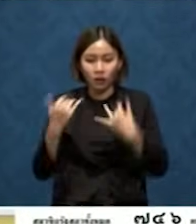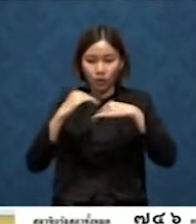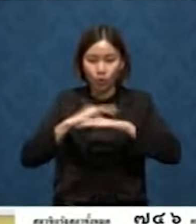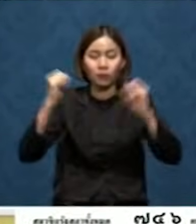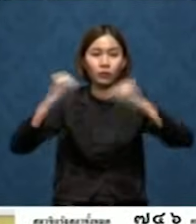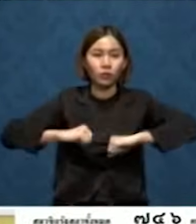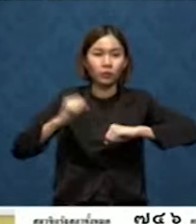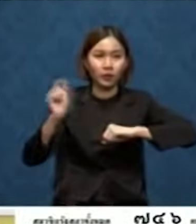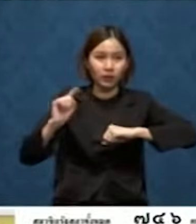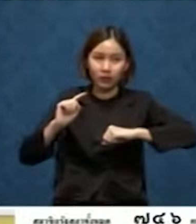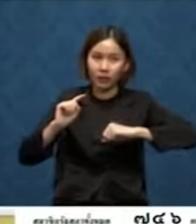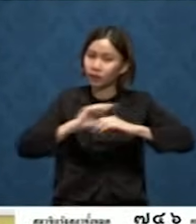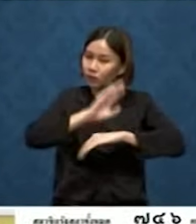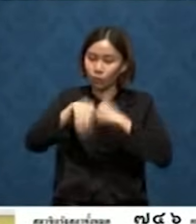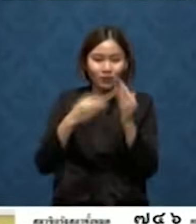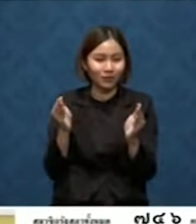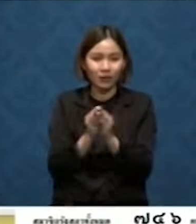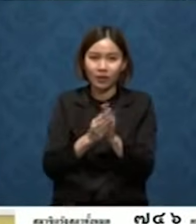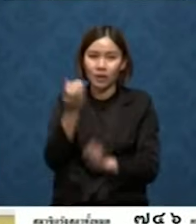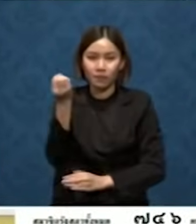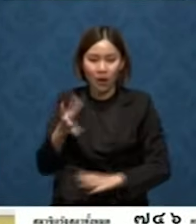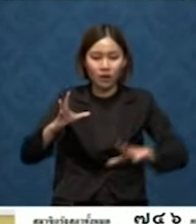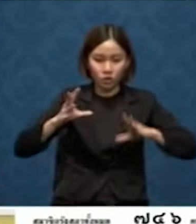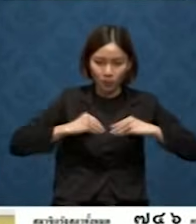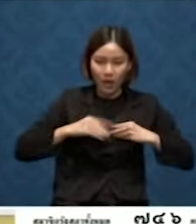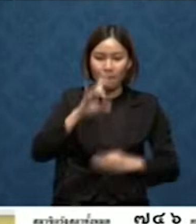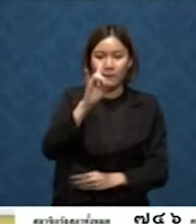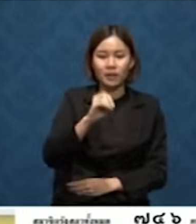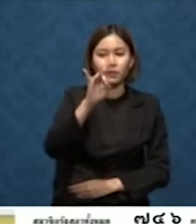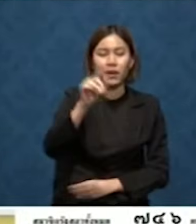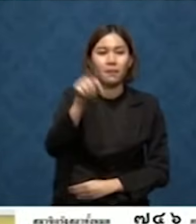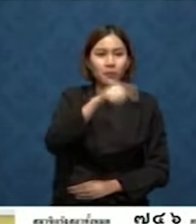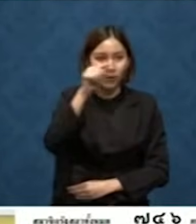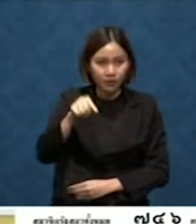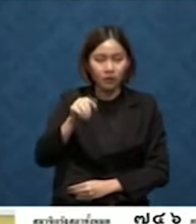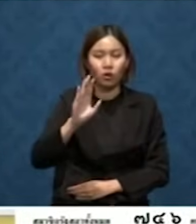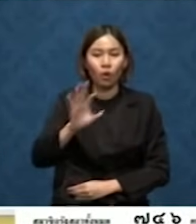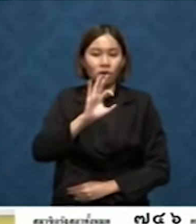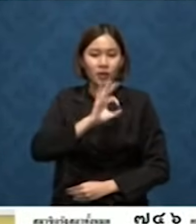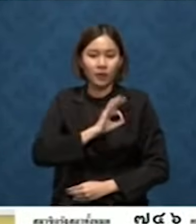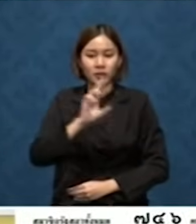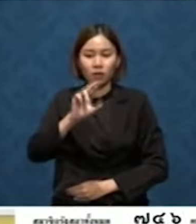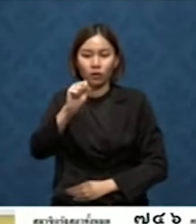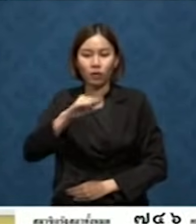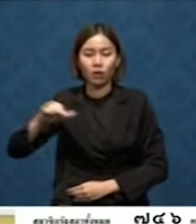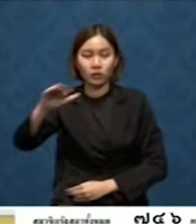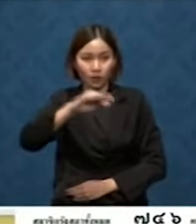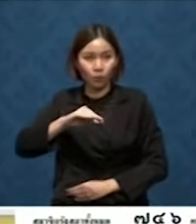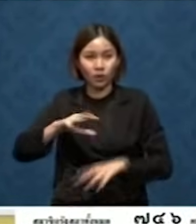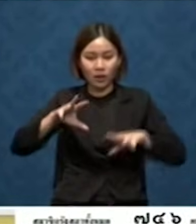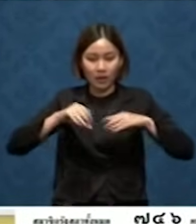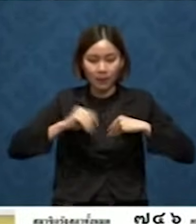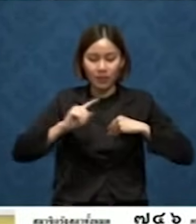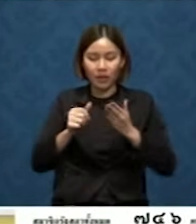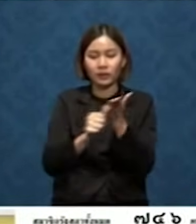ครับก็ยังท่วมท้นด้วยคะแนนเห็นชอบคิดเป็น 88%ของสมาชิกรัฐสภาเพื่อรับหลักการ